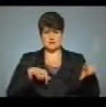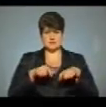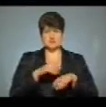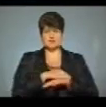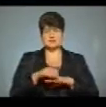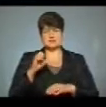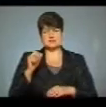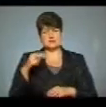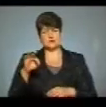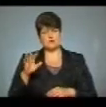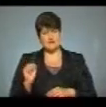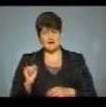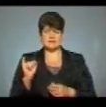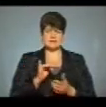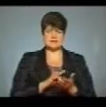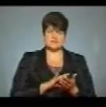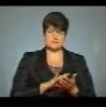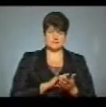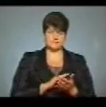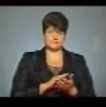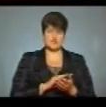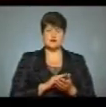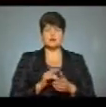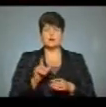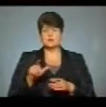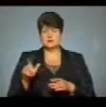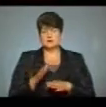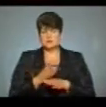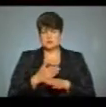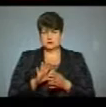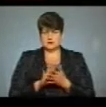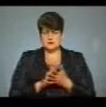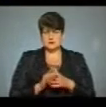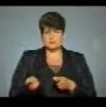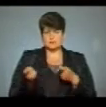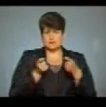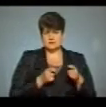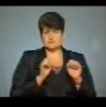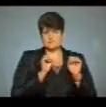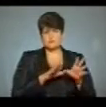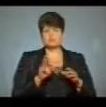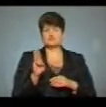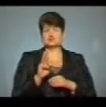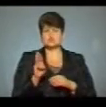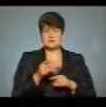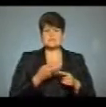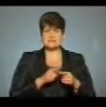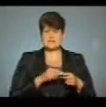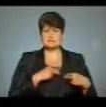Центральна. Сміття, яке жителі Шумської громади сортують, комунальники возять пресувати у Шумськ. Це працівник комунального